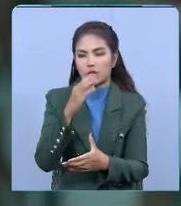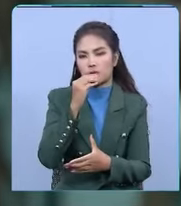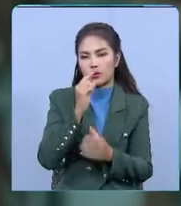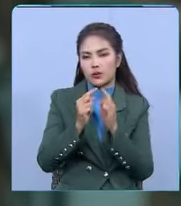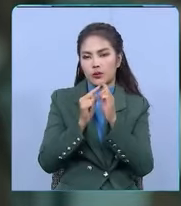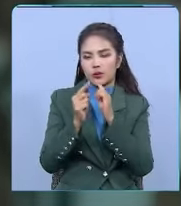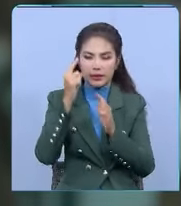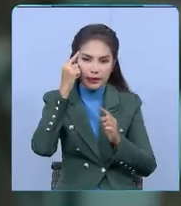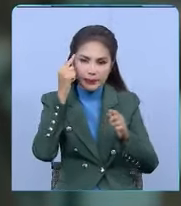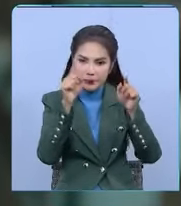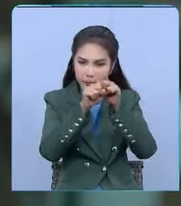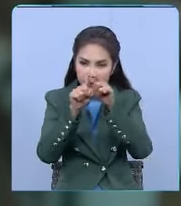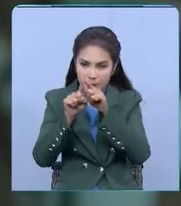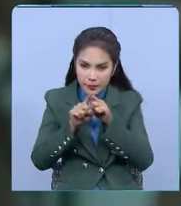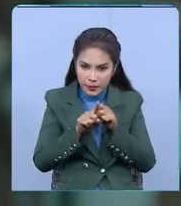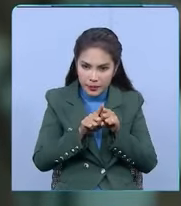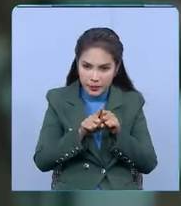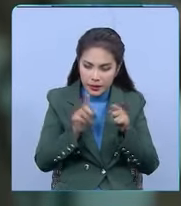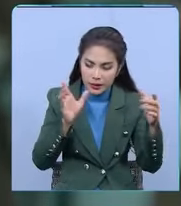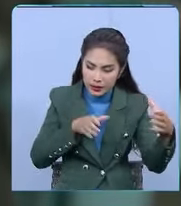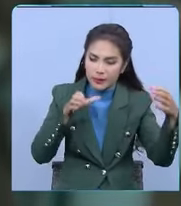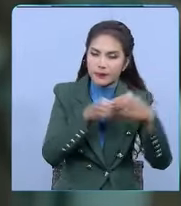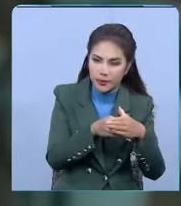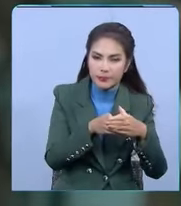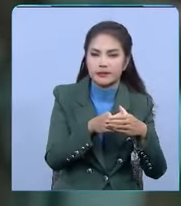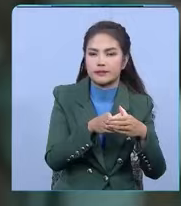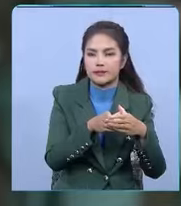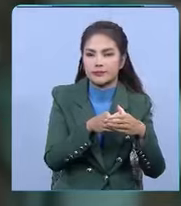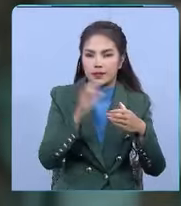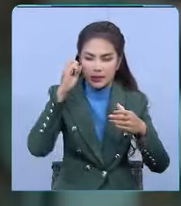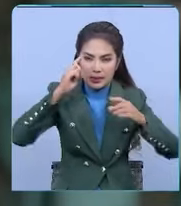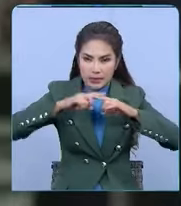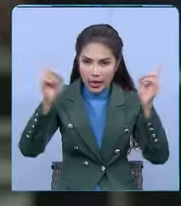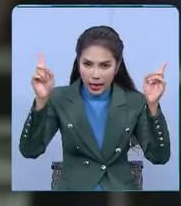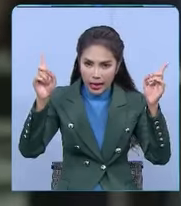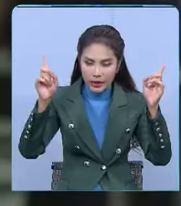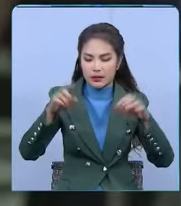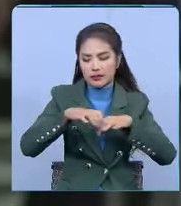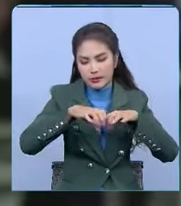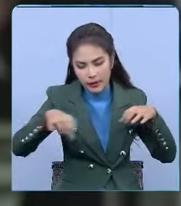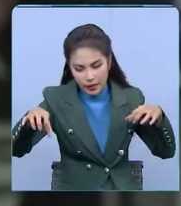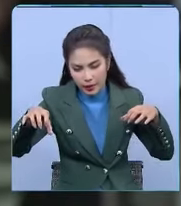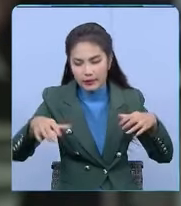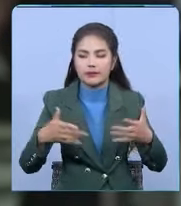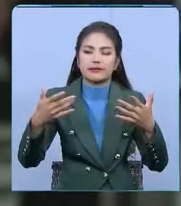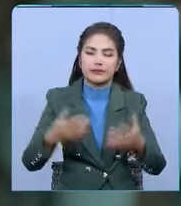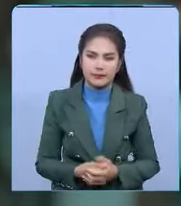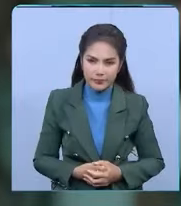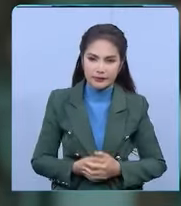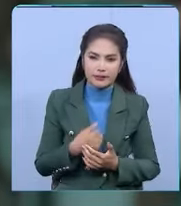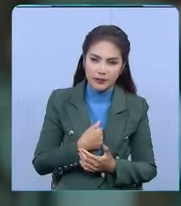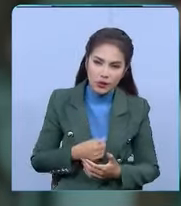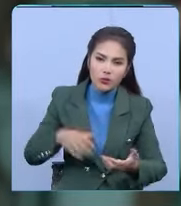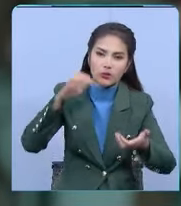กันก็จะต้องมาอยู่ด้วยกันเพราะว่าความคิดที่ไม่เหมือนกันก็ต้องมาอยู่ด้วยกันเพราะเราไม่สามารถที่จะไปอยู่กับพรรค